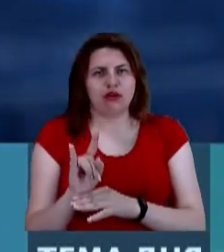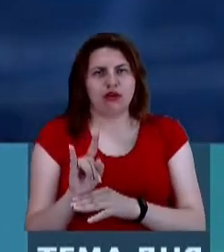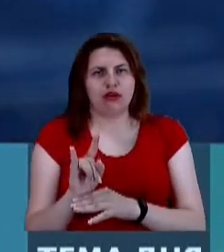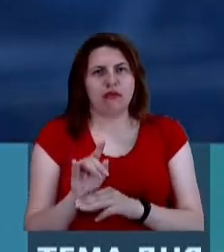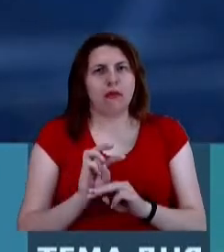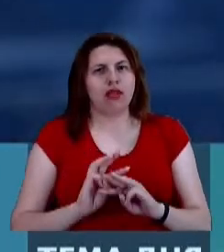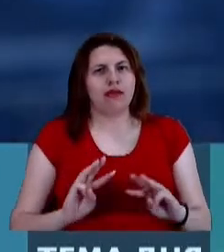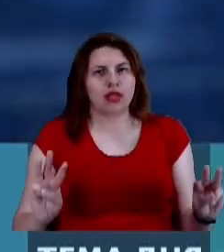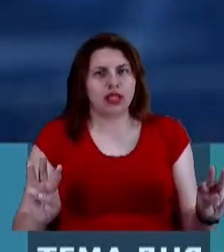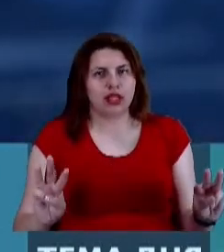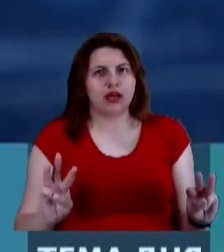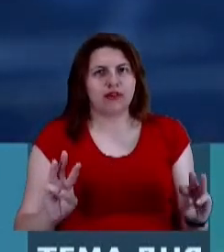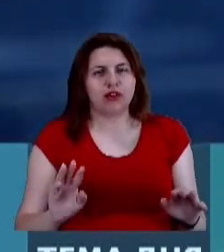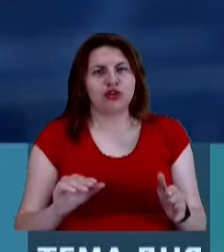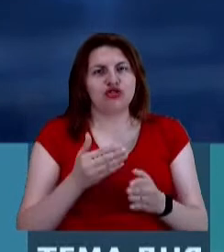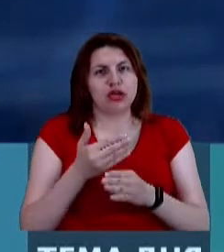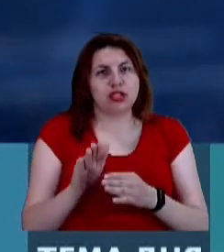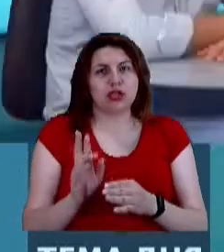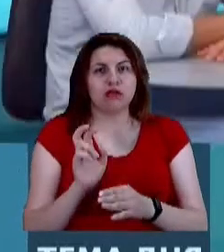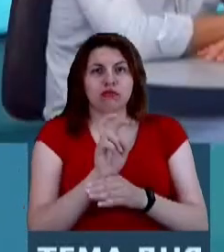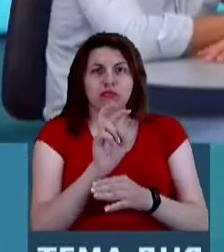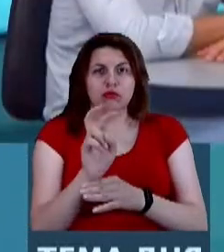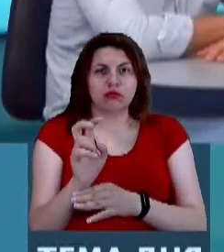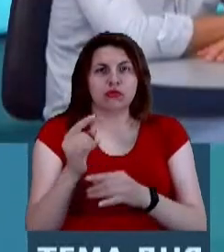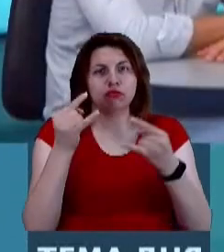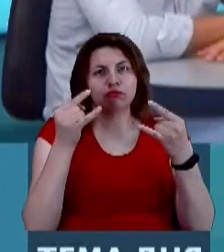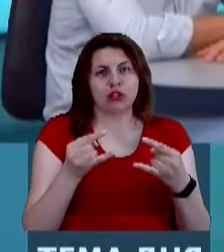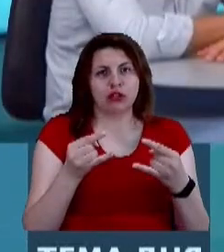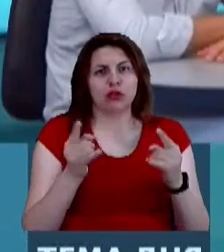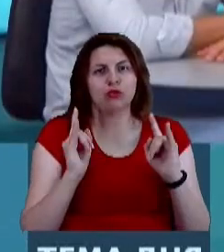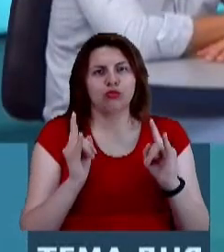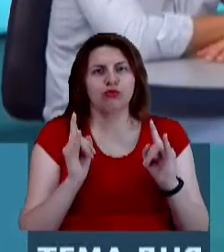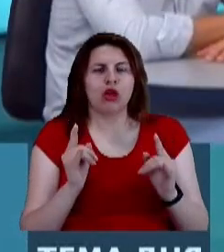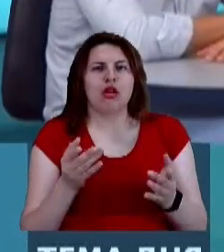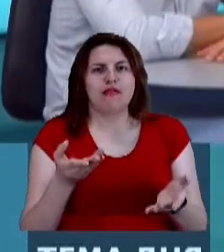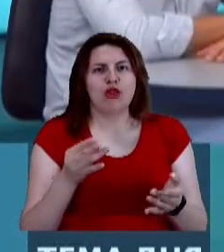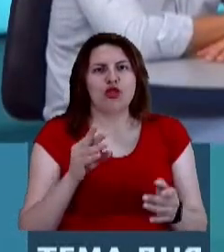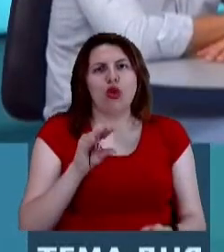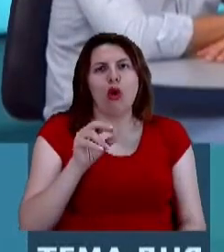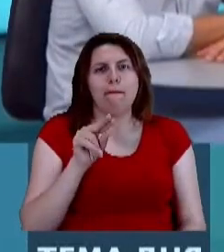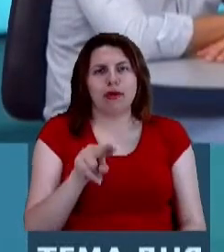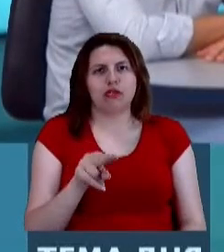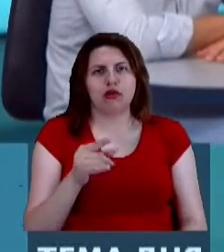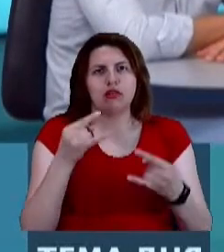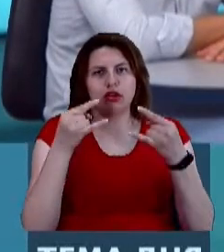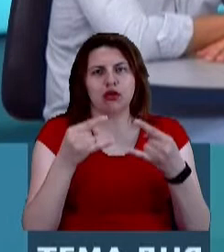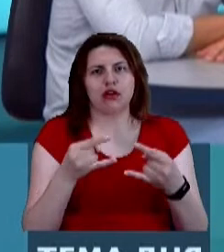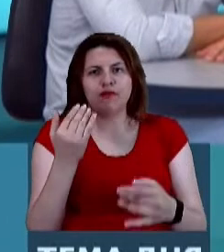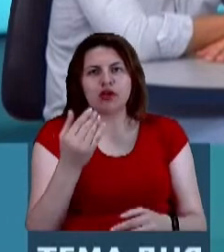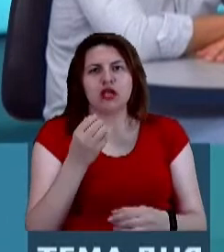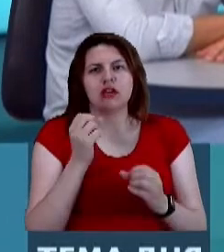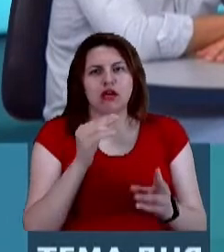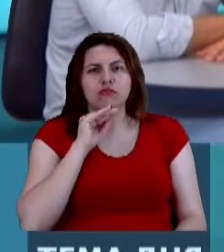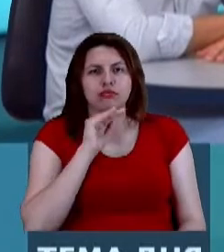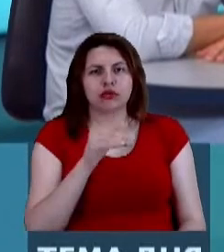вони відвідують телеефіри топових каналів. От ви, наприклад, як глядачка і як експертка одночасно, на ваш погляд, наскільки їм